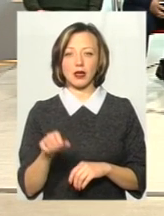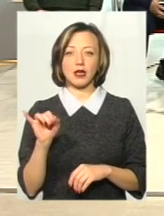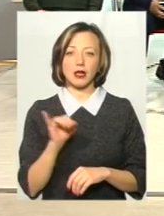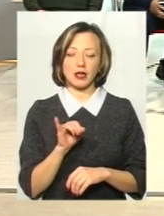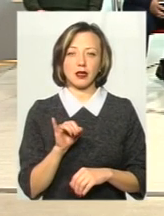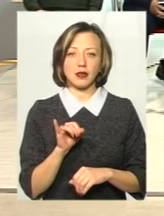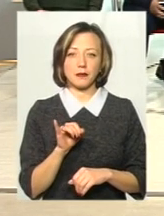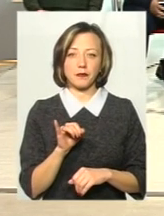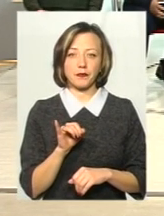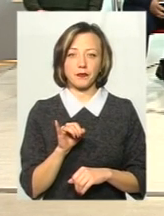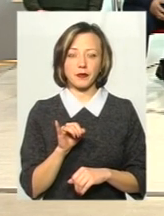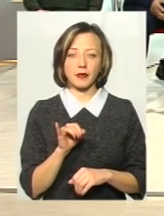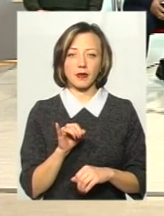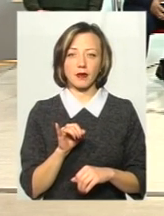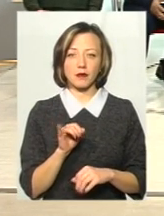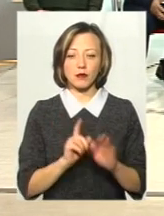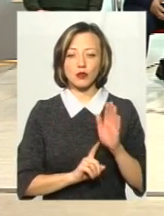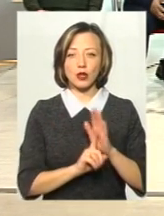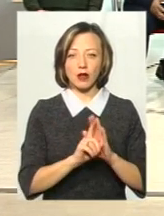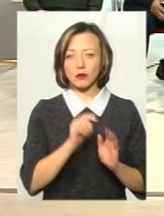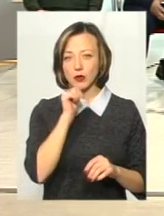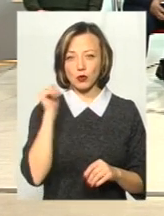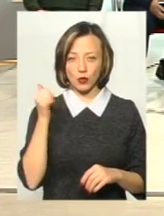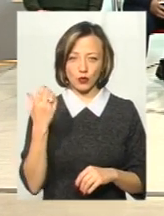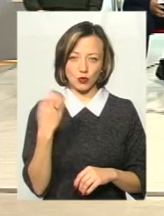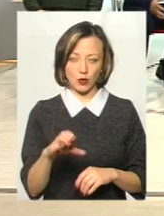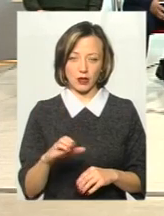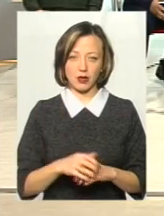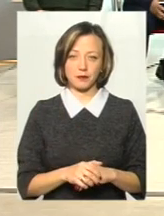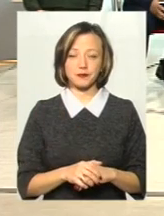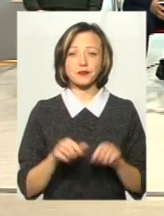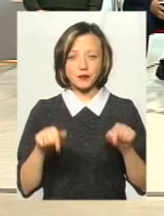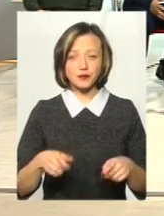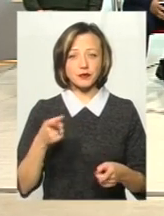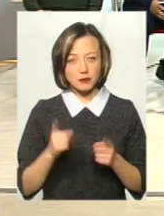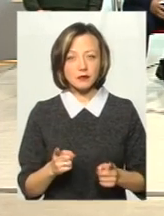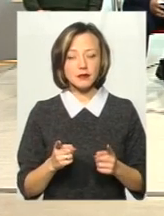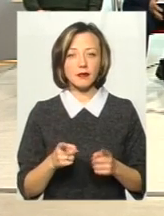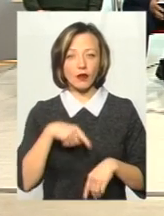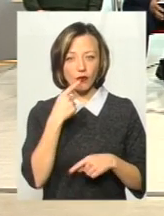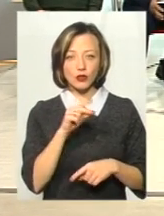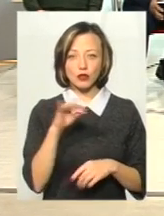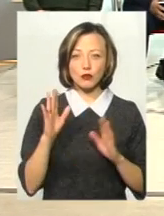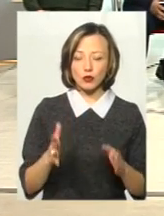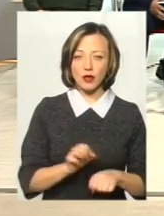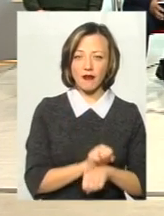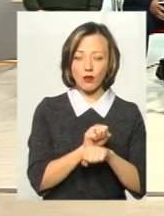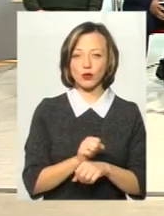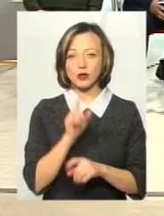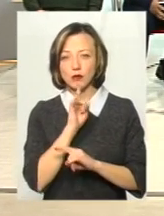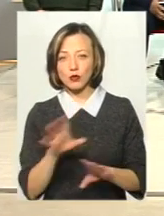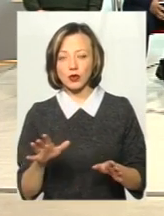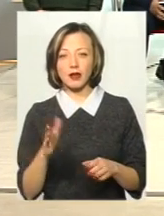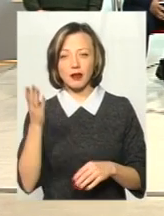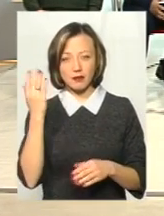в, зрештою, початку ще від минулого століття. Тобто тут дійсно ми говоримо, чи будуть революції, чи не будуть. Класик